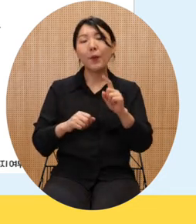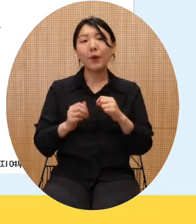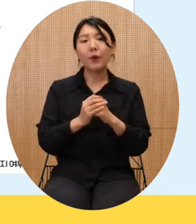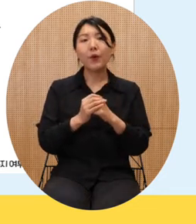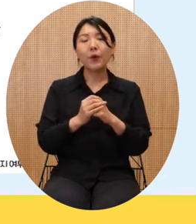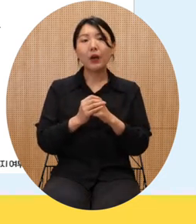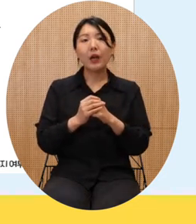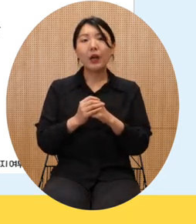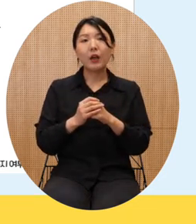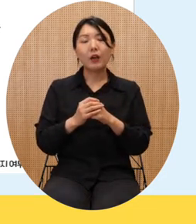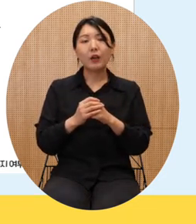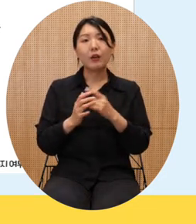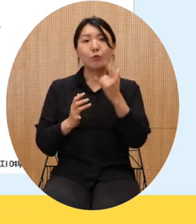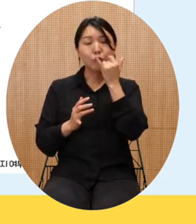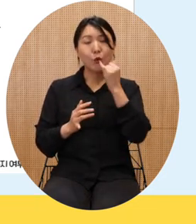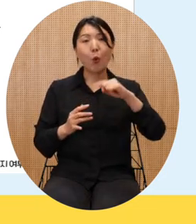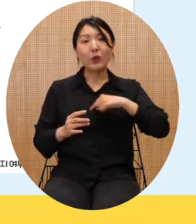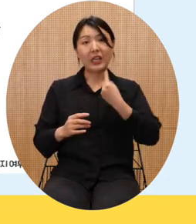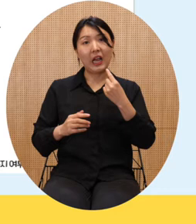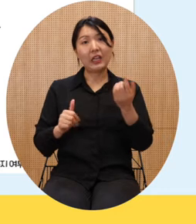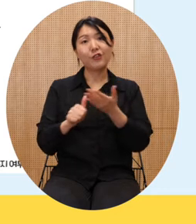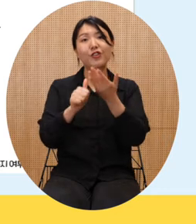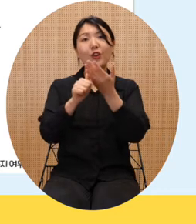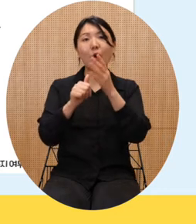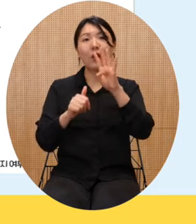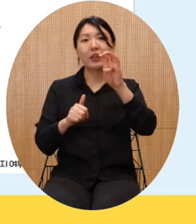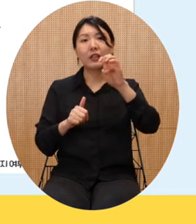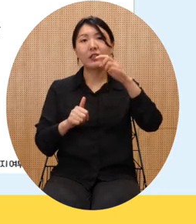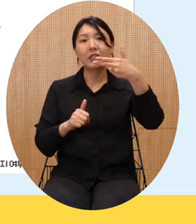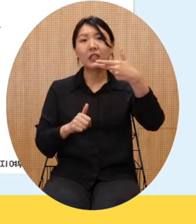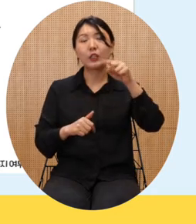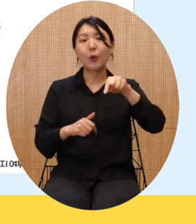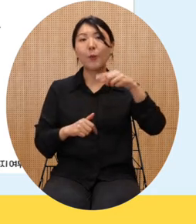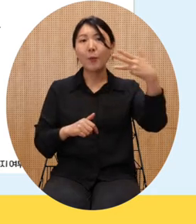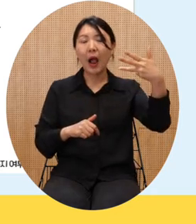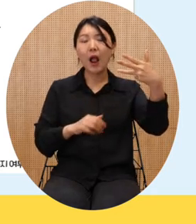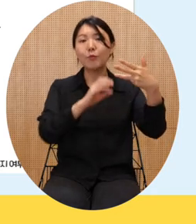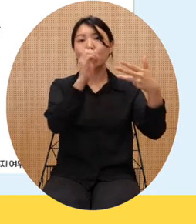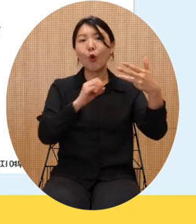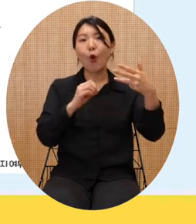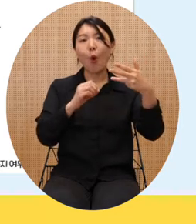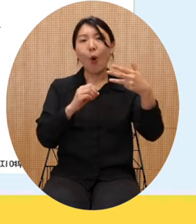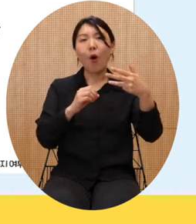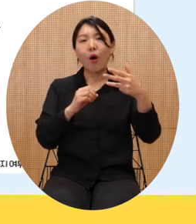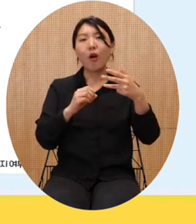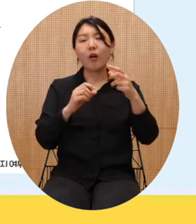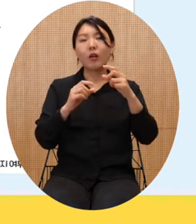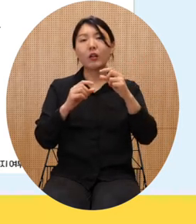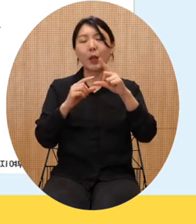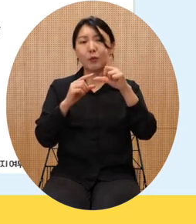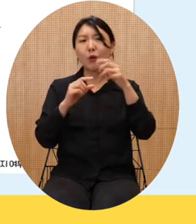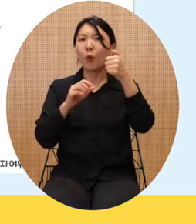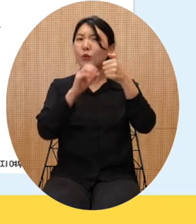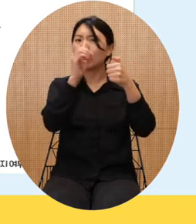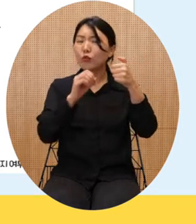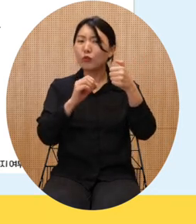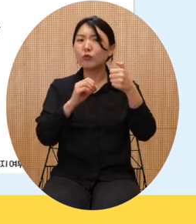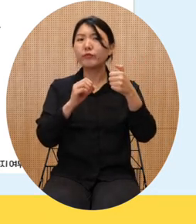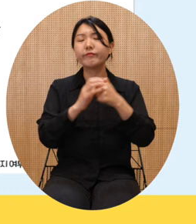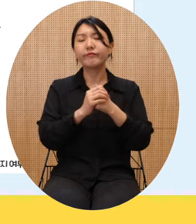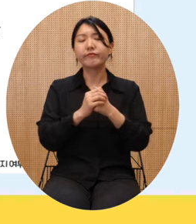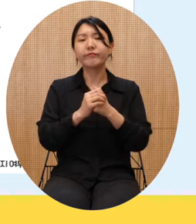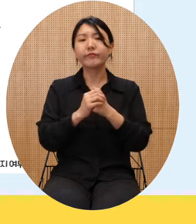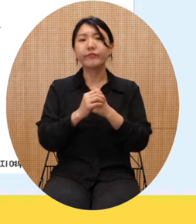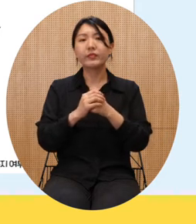그다음에 가장 특징적인 현상은 지금 나타나고 있는데요. 한부모 가구 비율이 47.8%, 거의